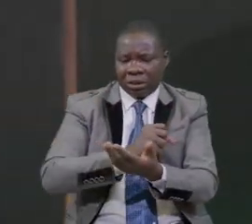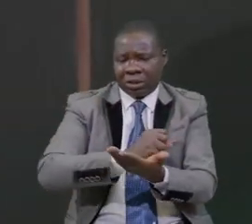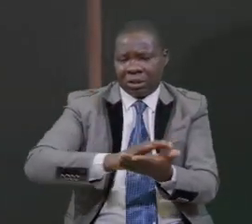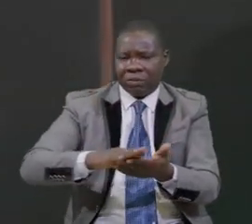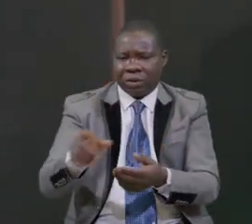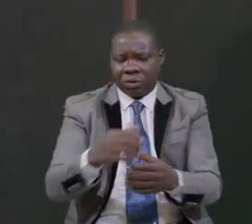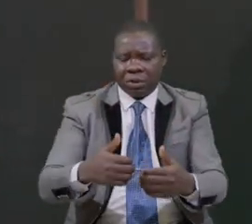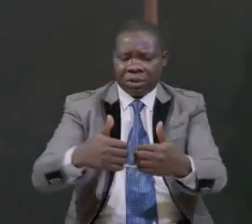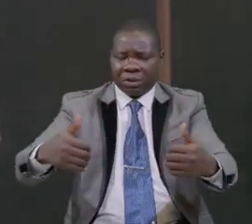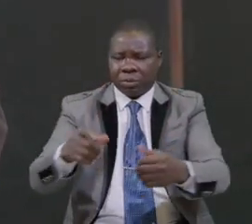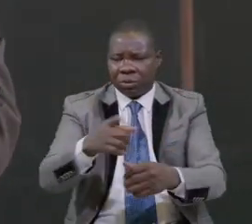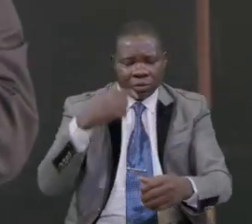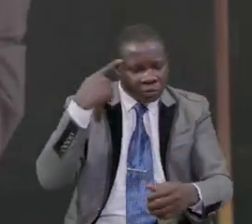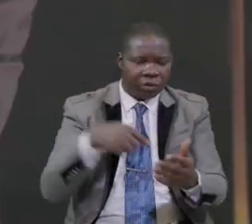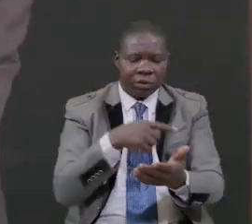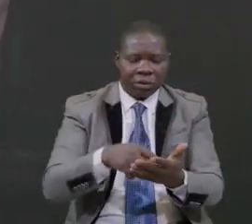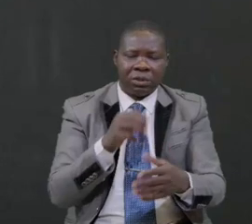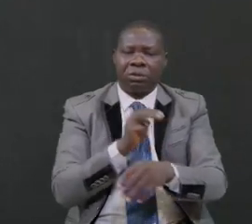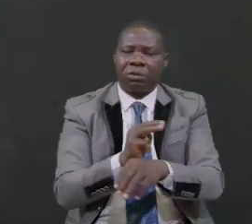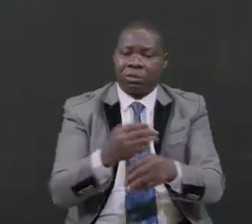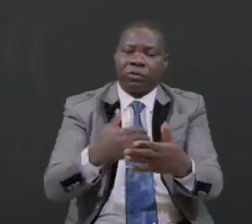consacré pour ce ministère, même avant ta naissance.